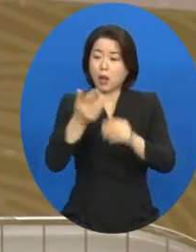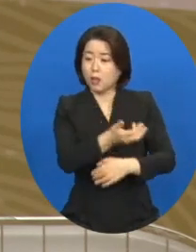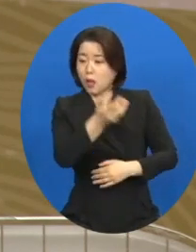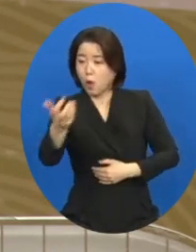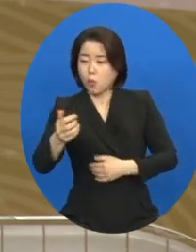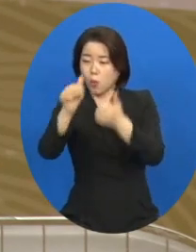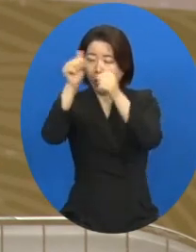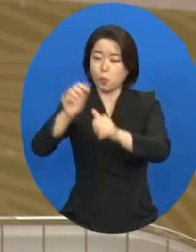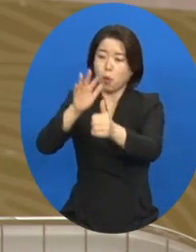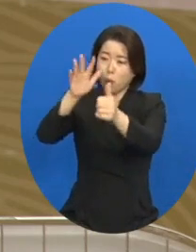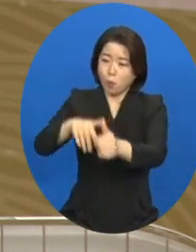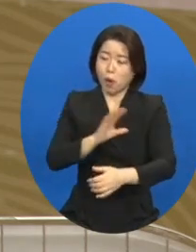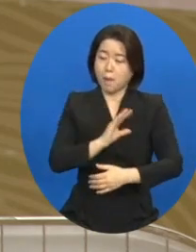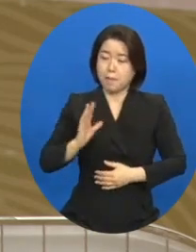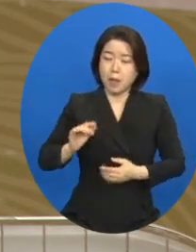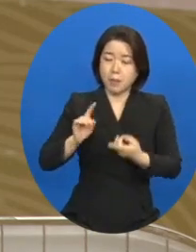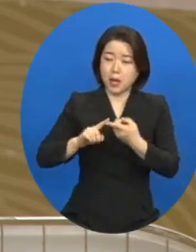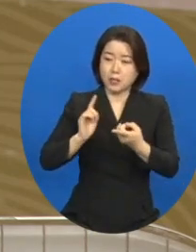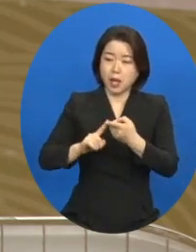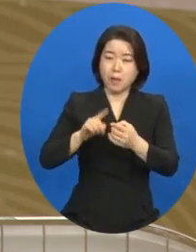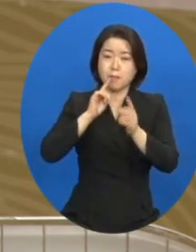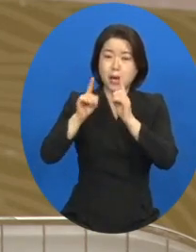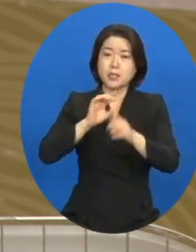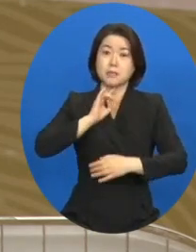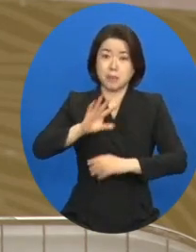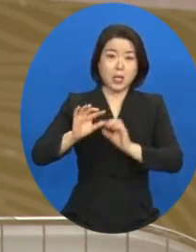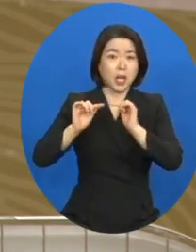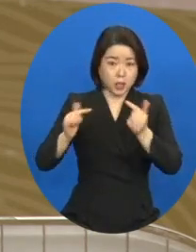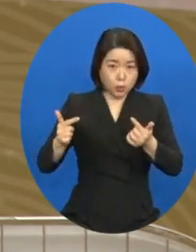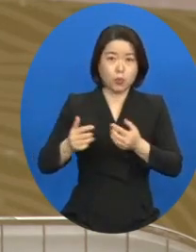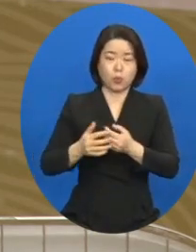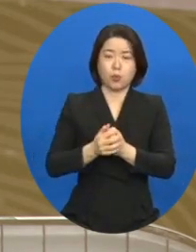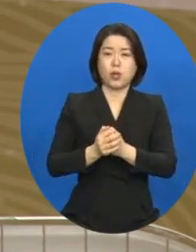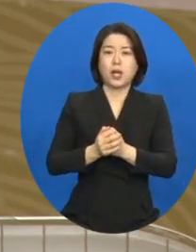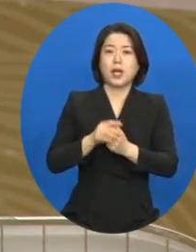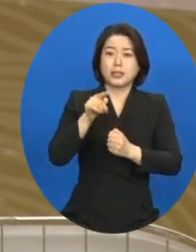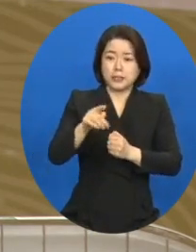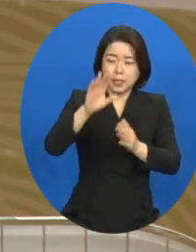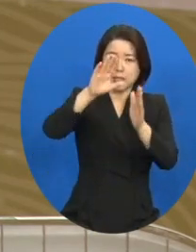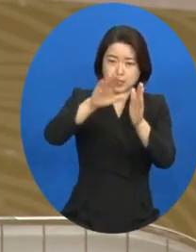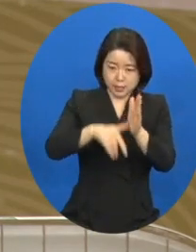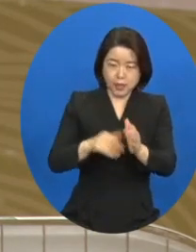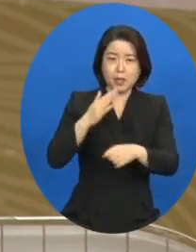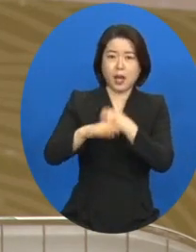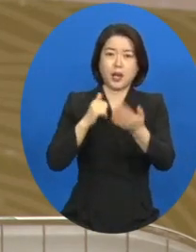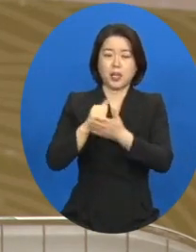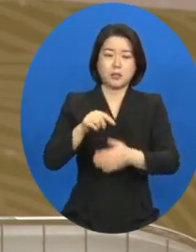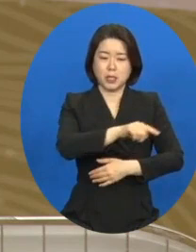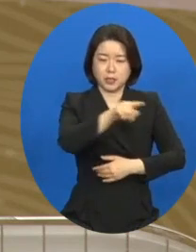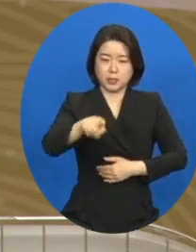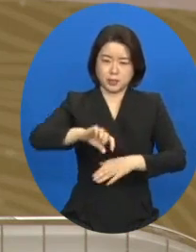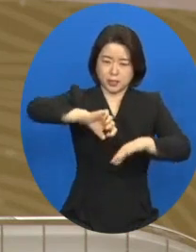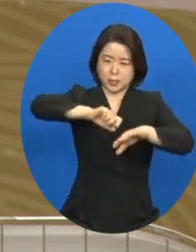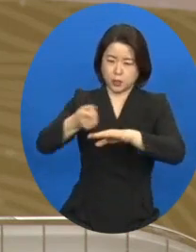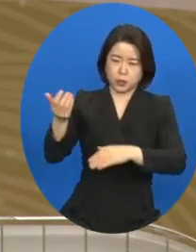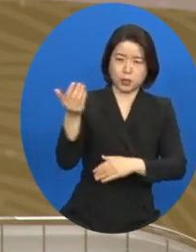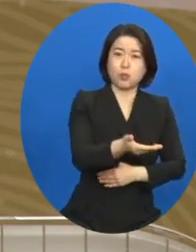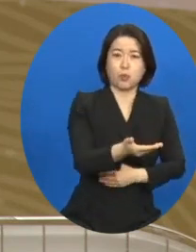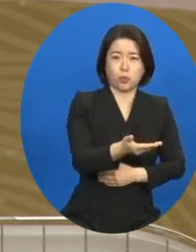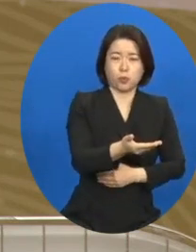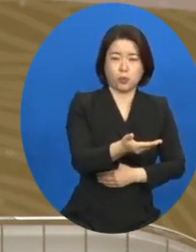숭배하고 하나님을 배반할 것에 대해서만 말씀하신 게 아니고 그리했을 때 하나님이 그들을 징계하실